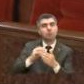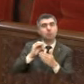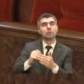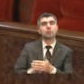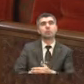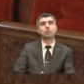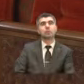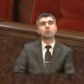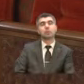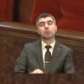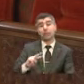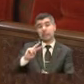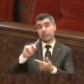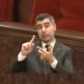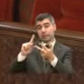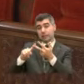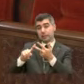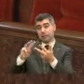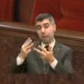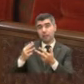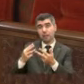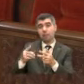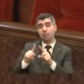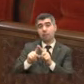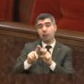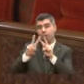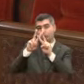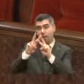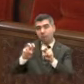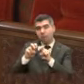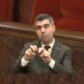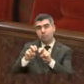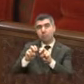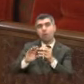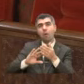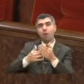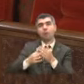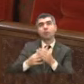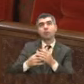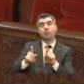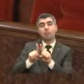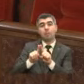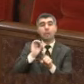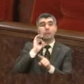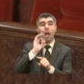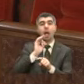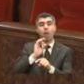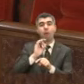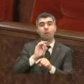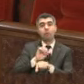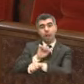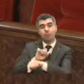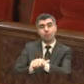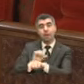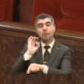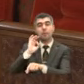نعم، وتقرير ديال هيئة الرقابة، لجنة الرقابة اللي في التعاضدية، يعني في التعاضدية أيضا